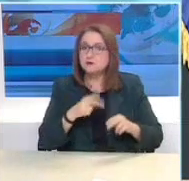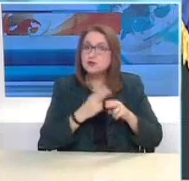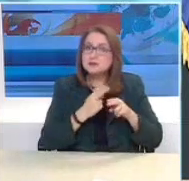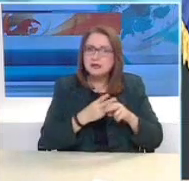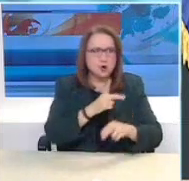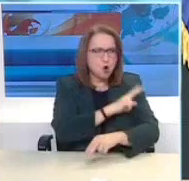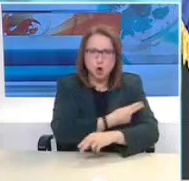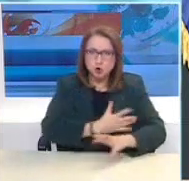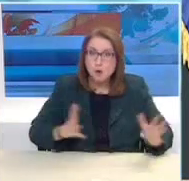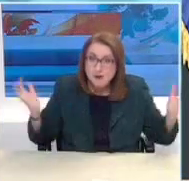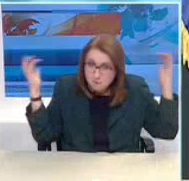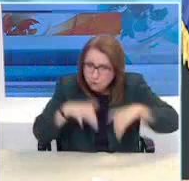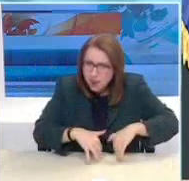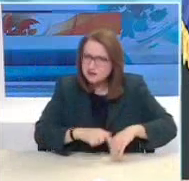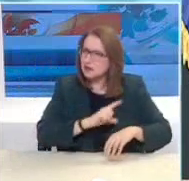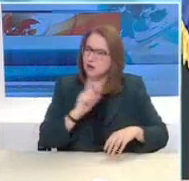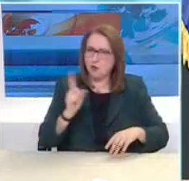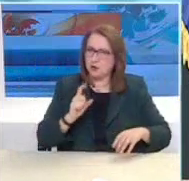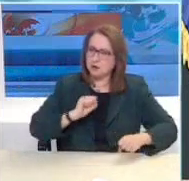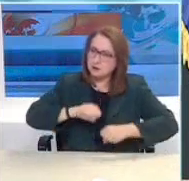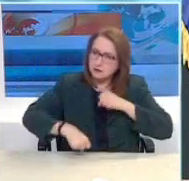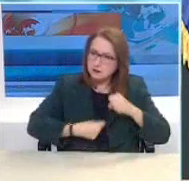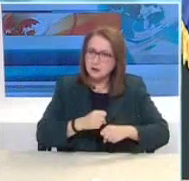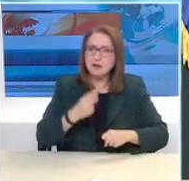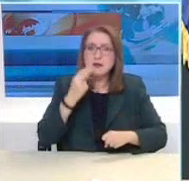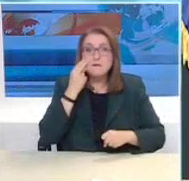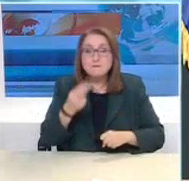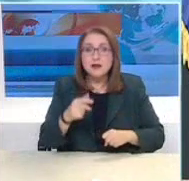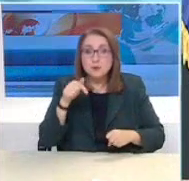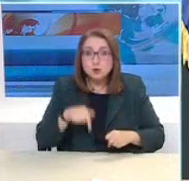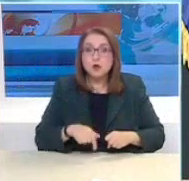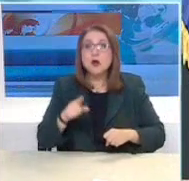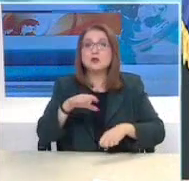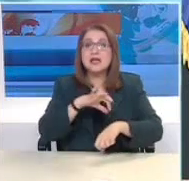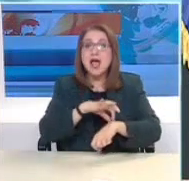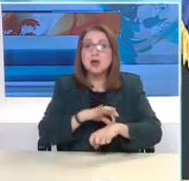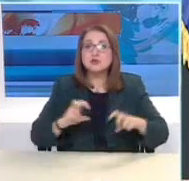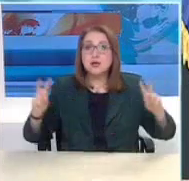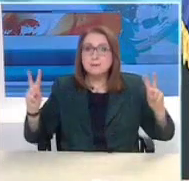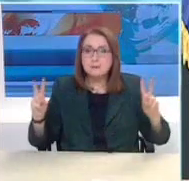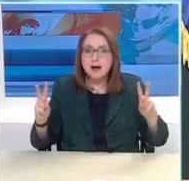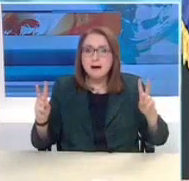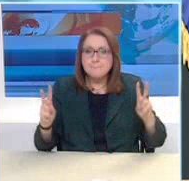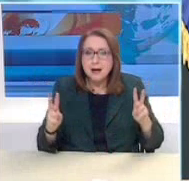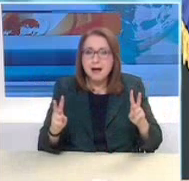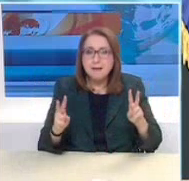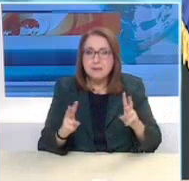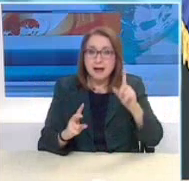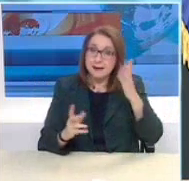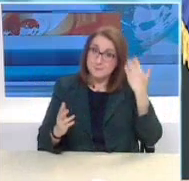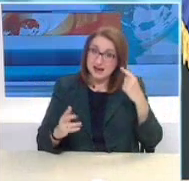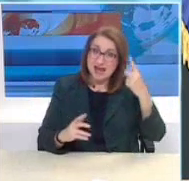1? Σημαίνει ότι η νόσος φθήνει, σβήνει δηλαδή, και τελικά εξαφανίζεται. Ελπίζουμε